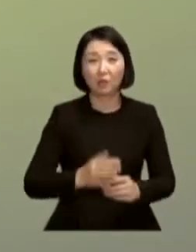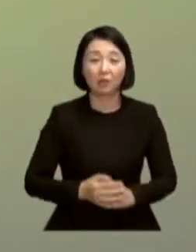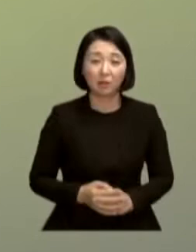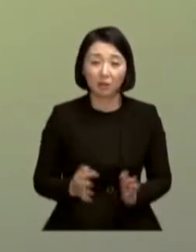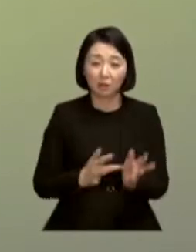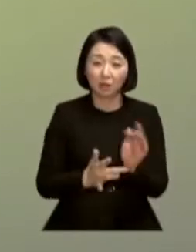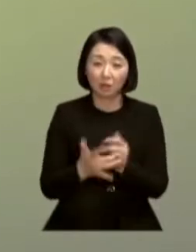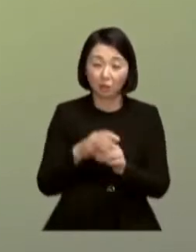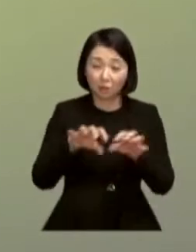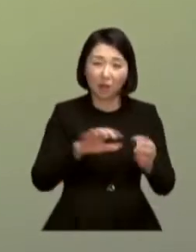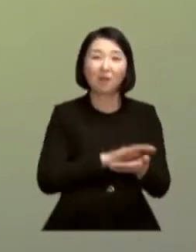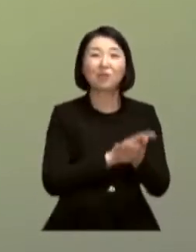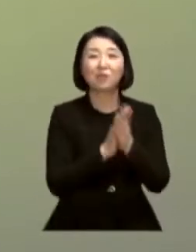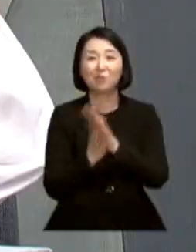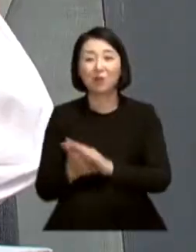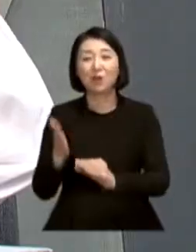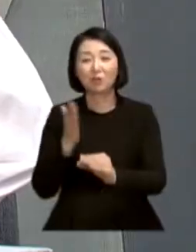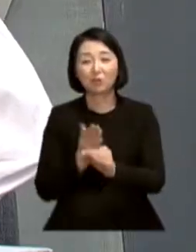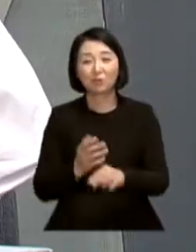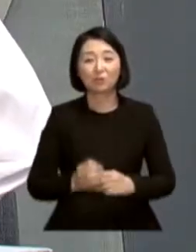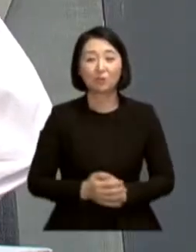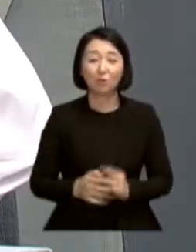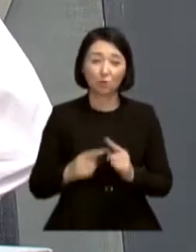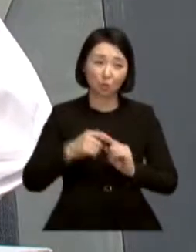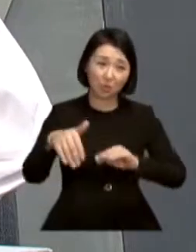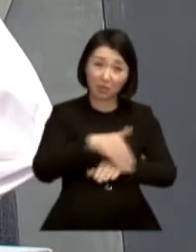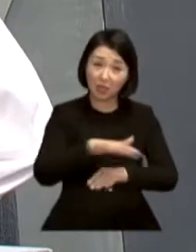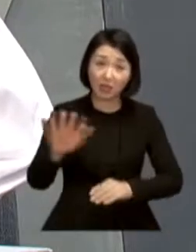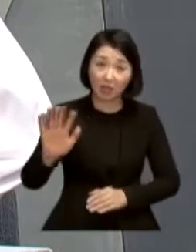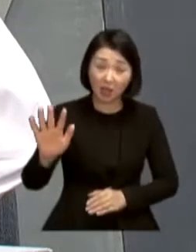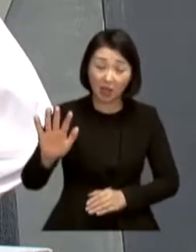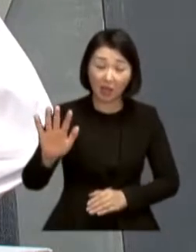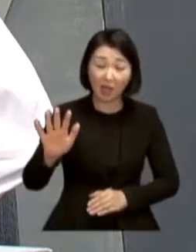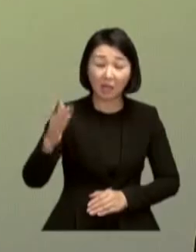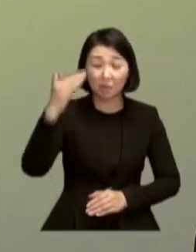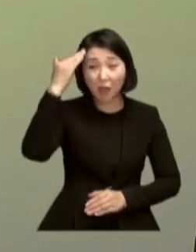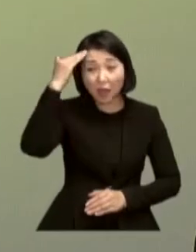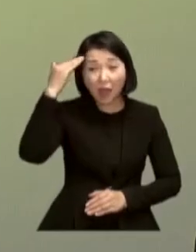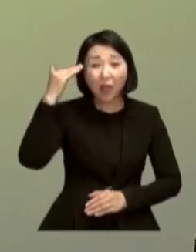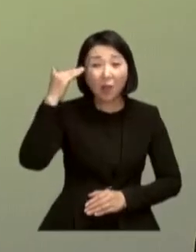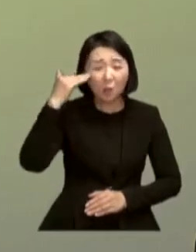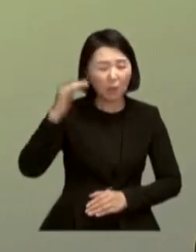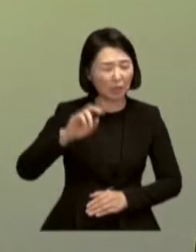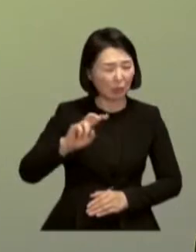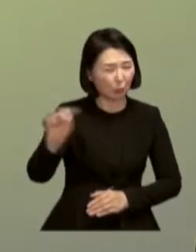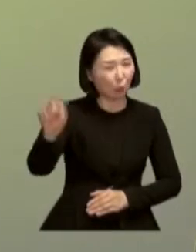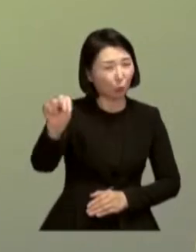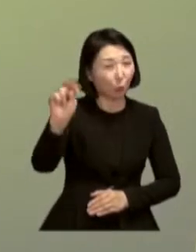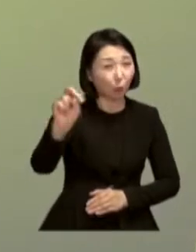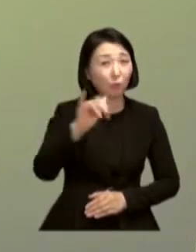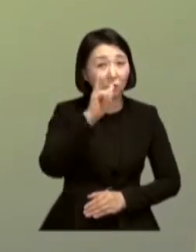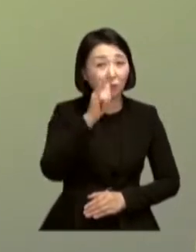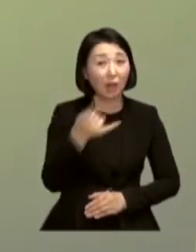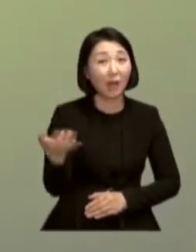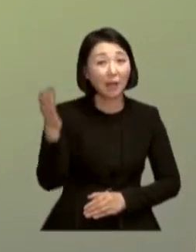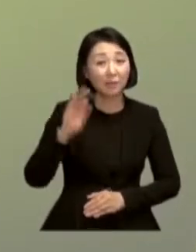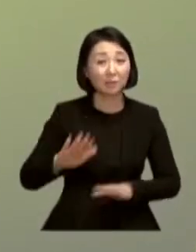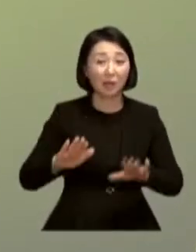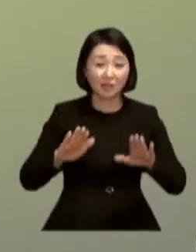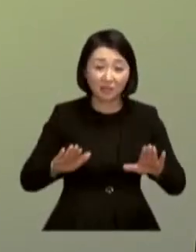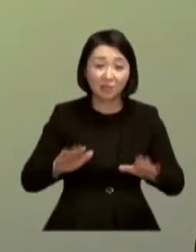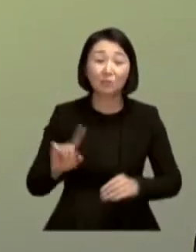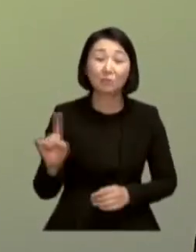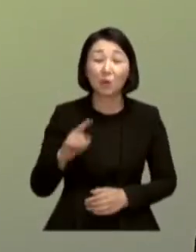벌써 예수 마을이 돼가고 있어요. 그래서 예수 교회 다니지 않는 사람들도 코리아노 그러던 사람들이 지금은